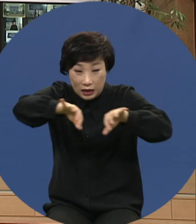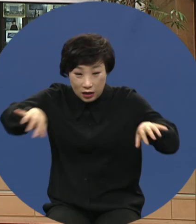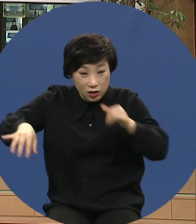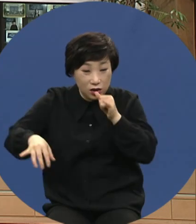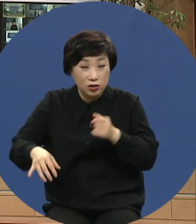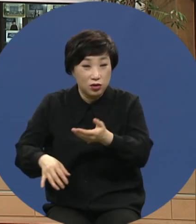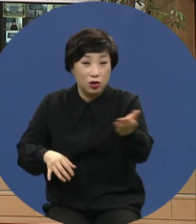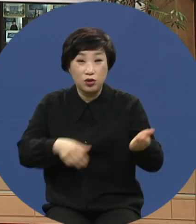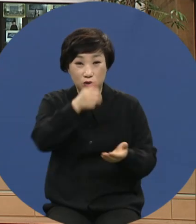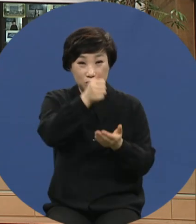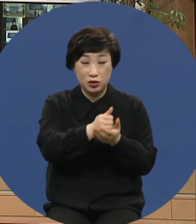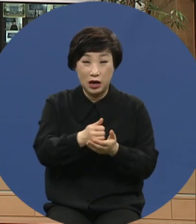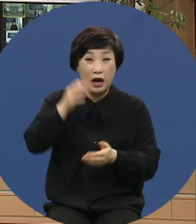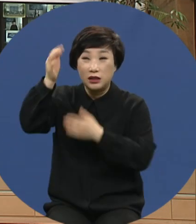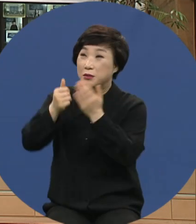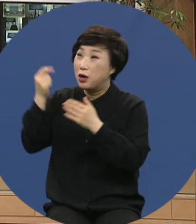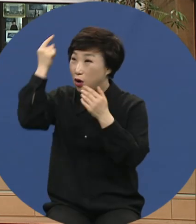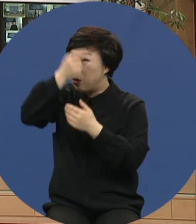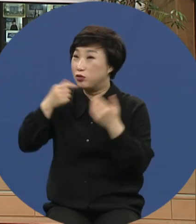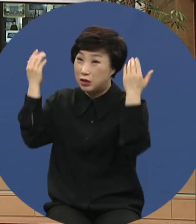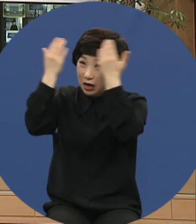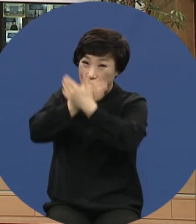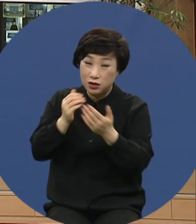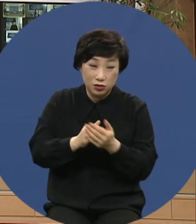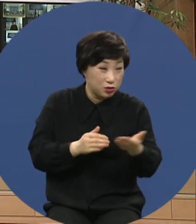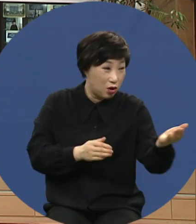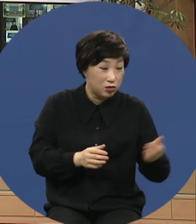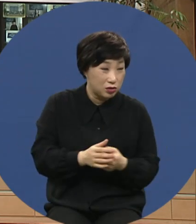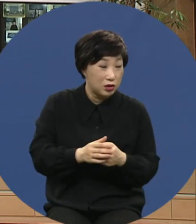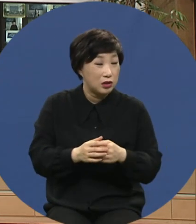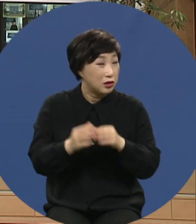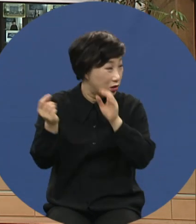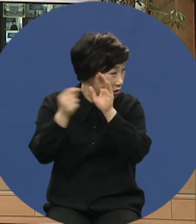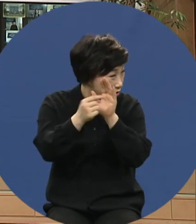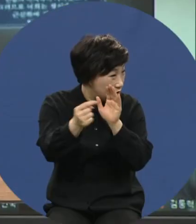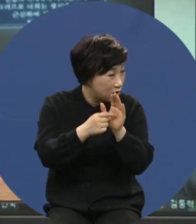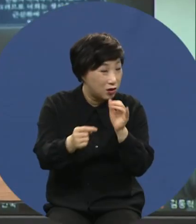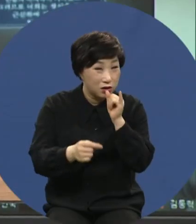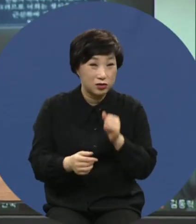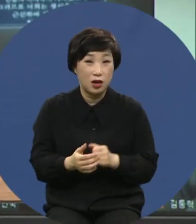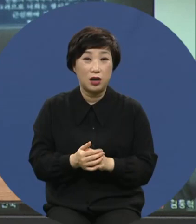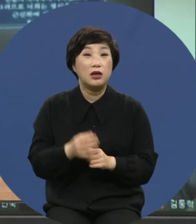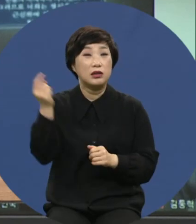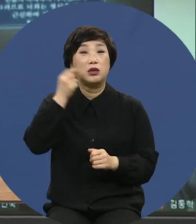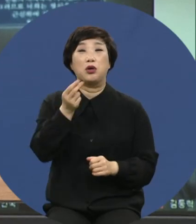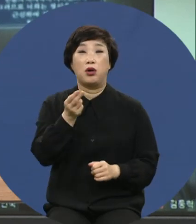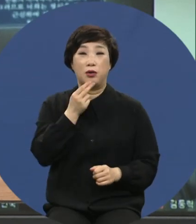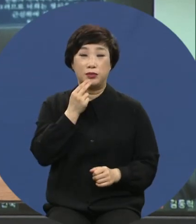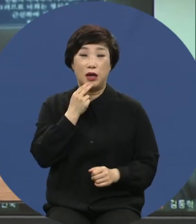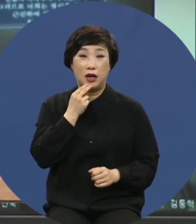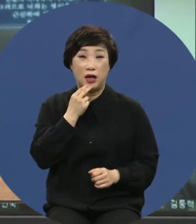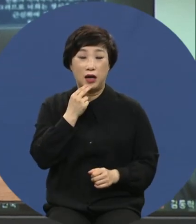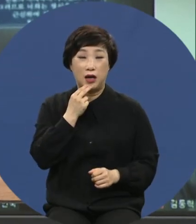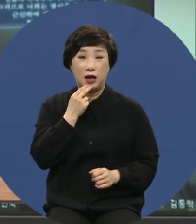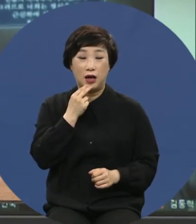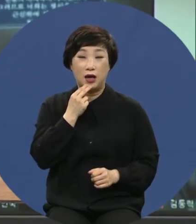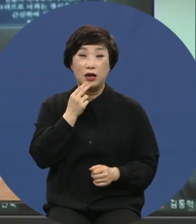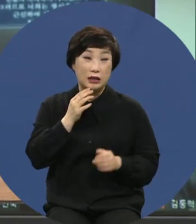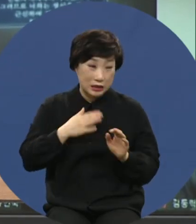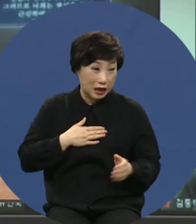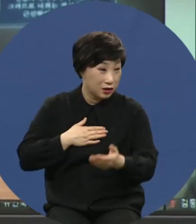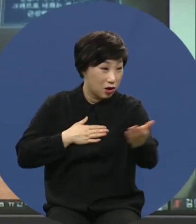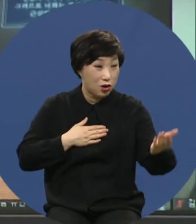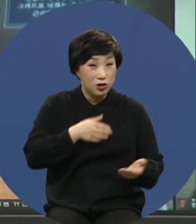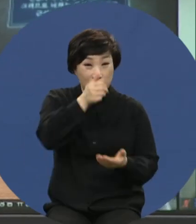내었고 너희 죄가 그 얼굴을 가리워서 너희를 듣지 않으시게 함이니 너와 잘 들으셔.